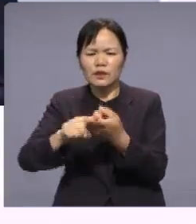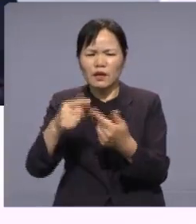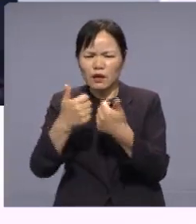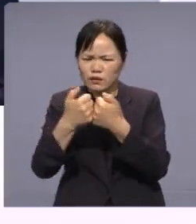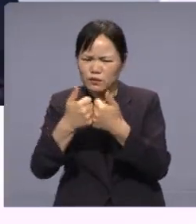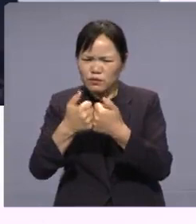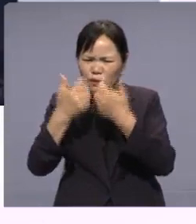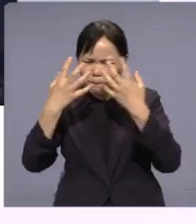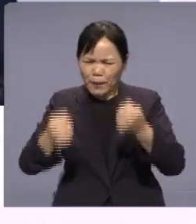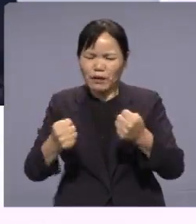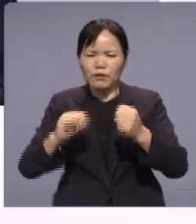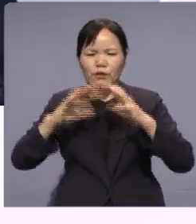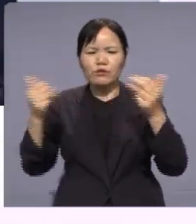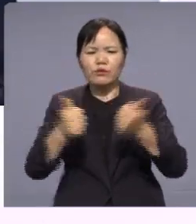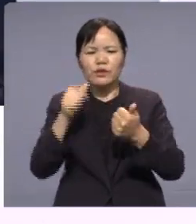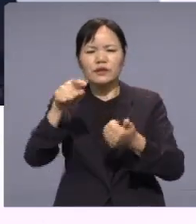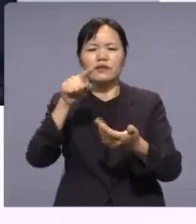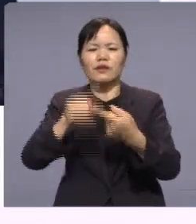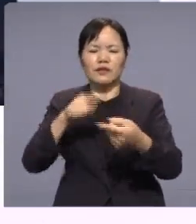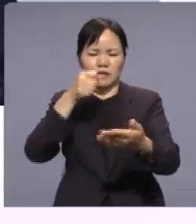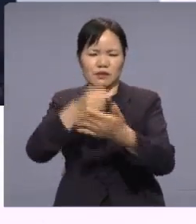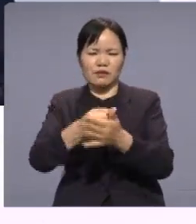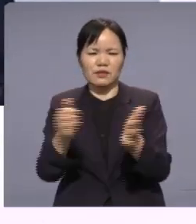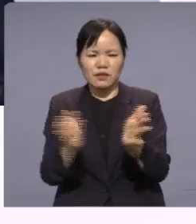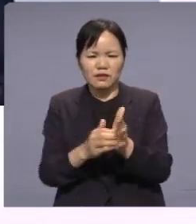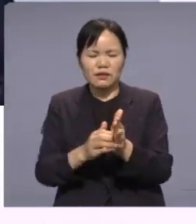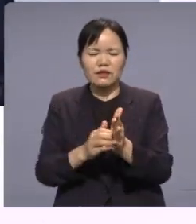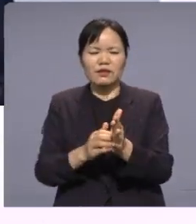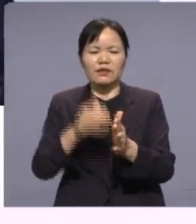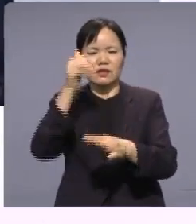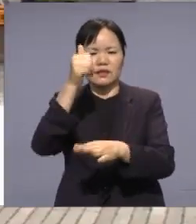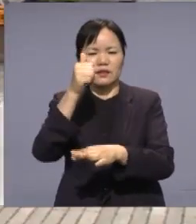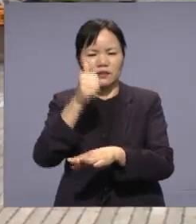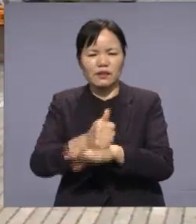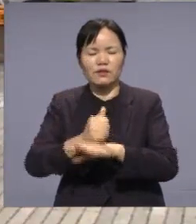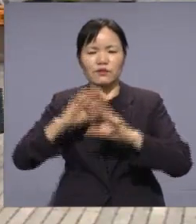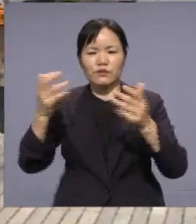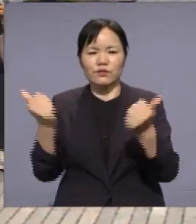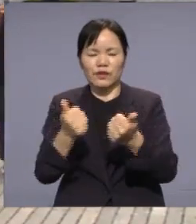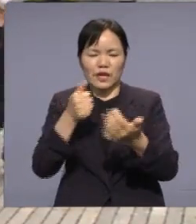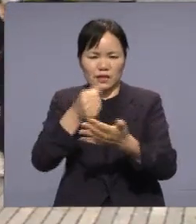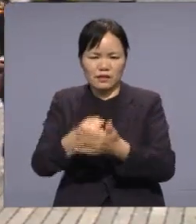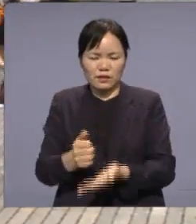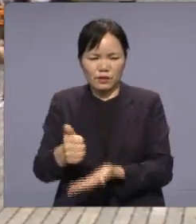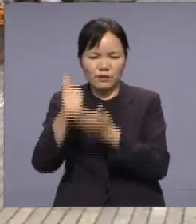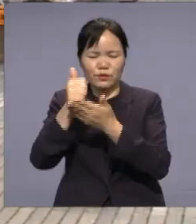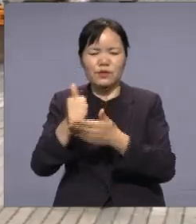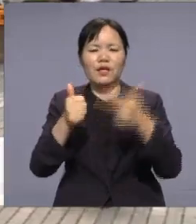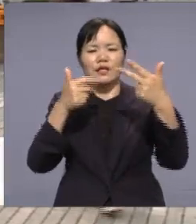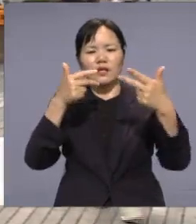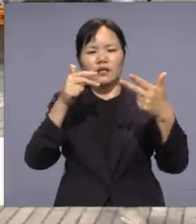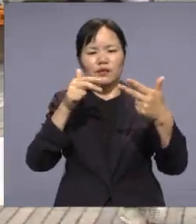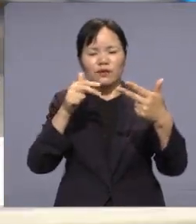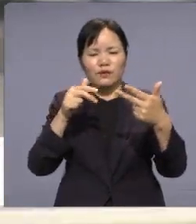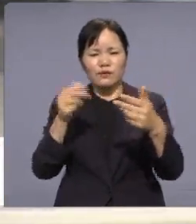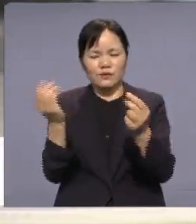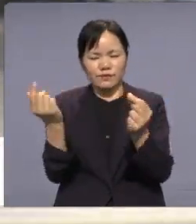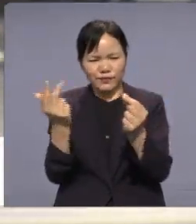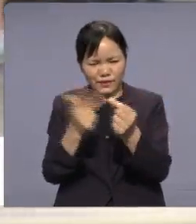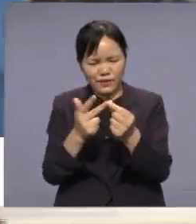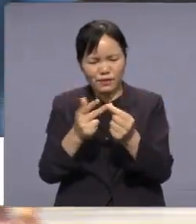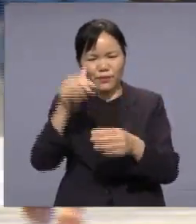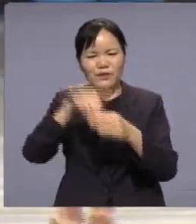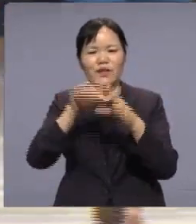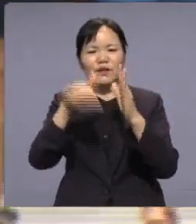했고 국회에서 이 부분을 결정을 했기 때문에 국회의 결정을 존중합니다. 역대 7번의 지방선거에서 6번을 진보